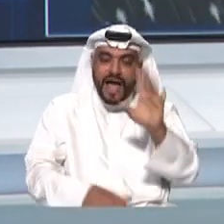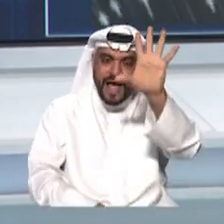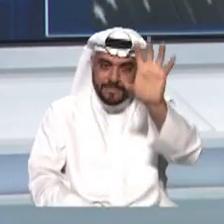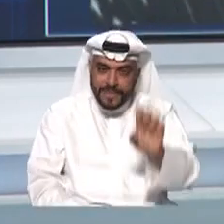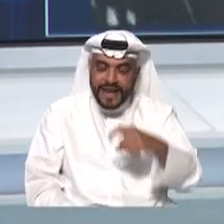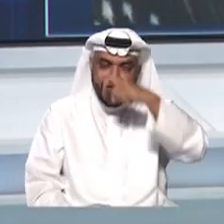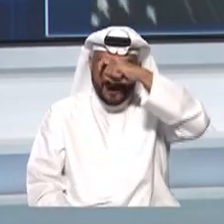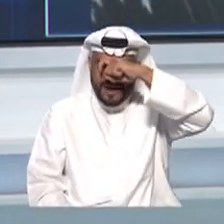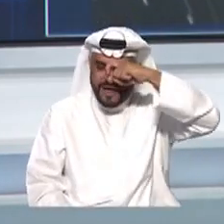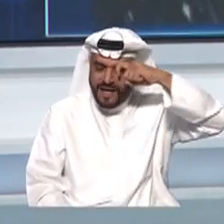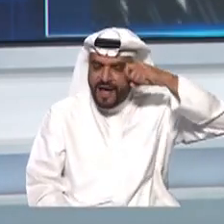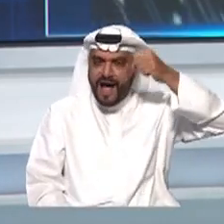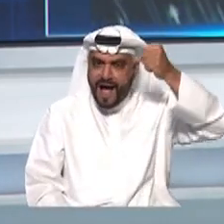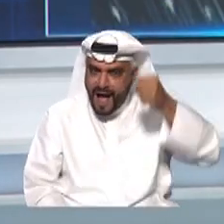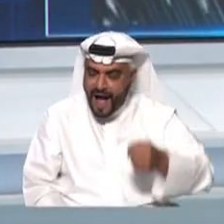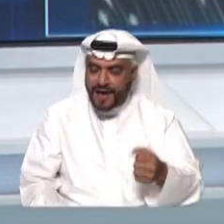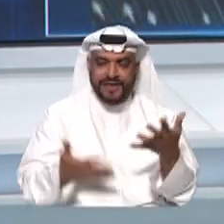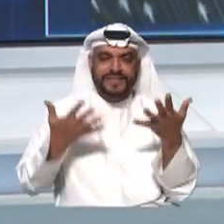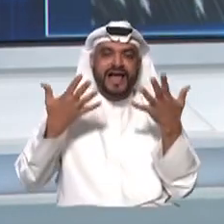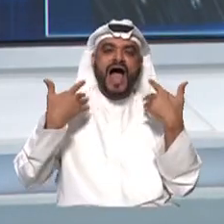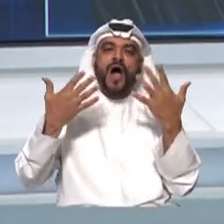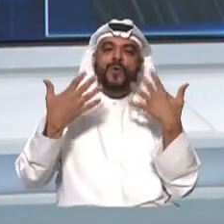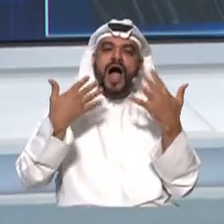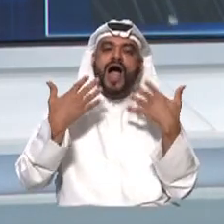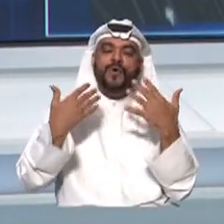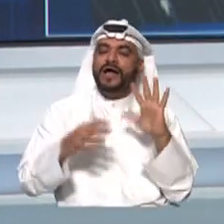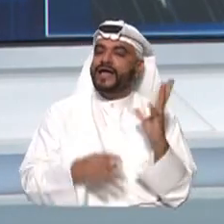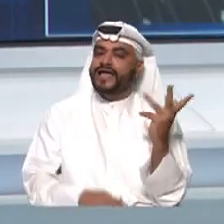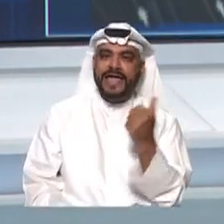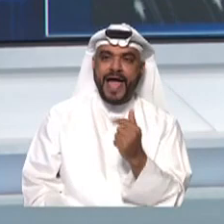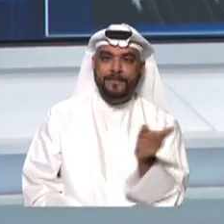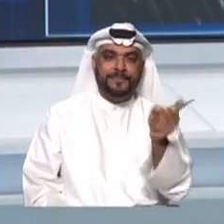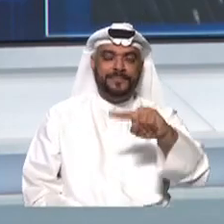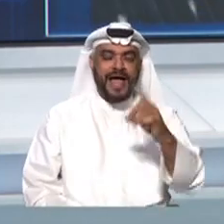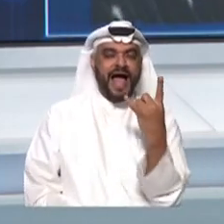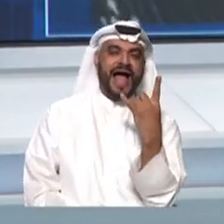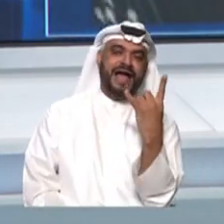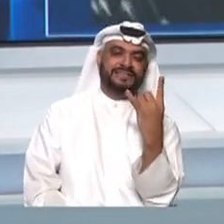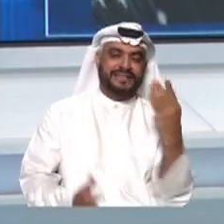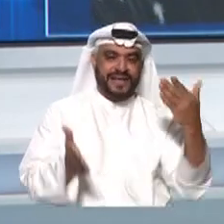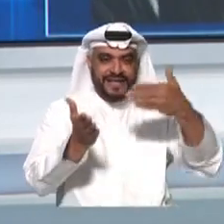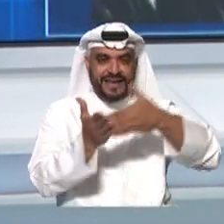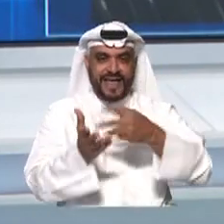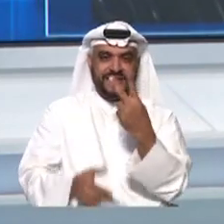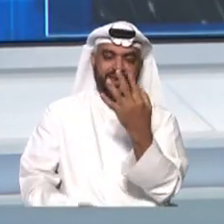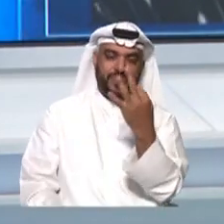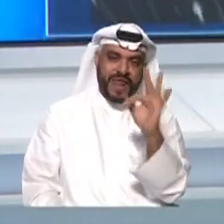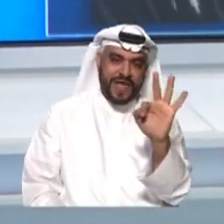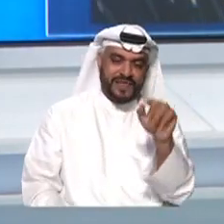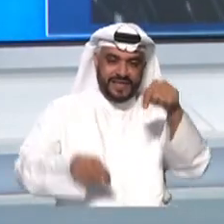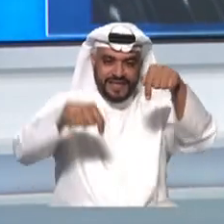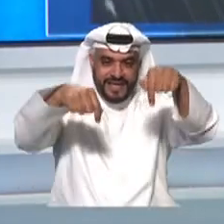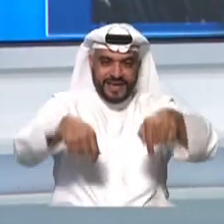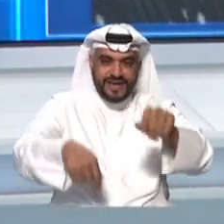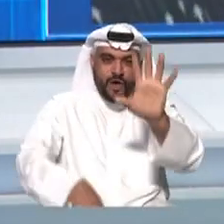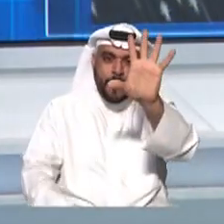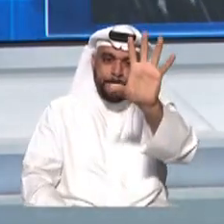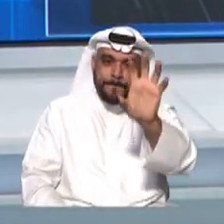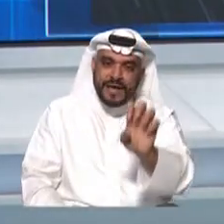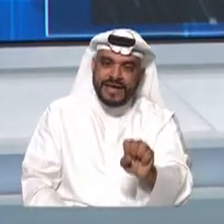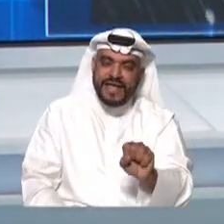الشرقية معنا سرعتها ما بين 10 إلى 32 كيلومتر بالساعة. درجات حرارة منتصف هذه الليلة تراوح ما